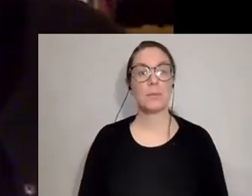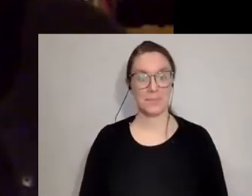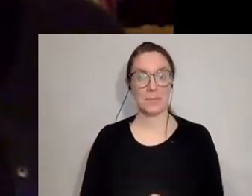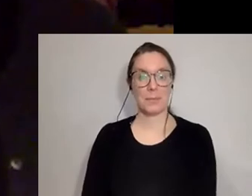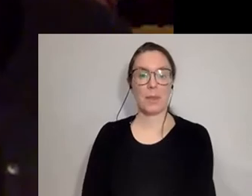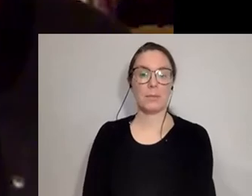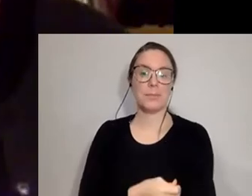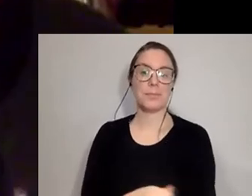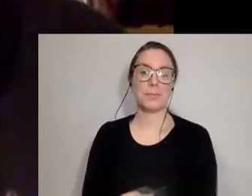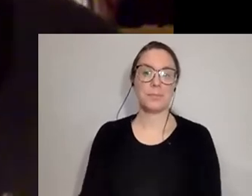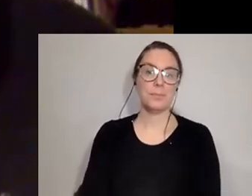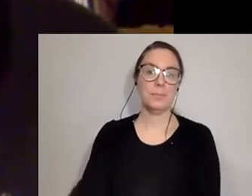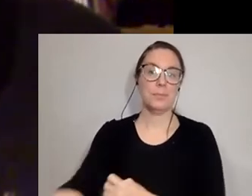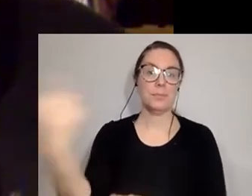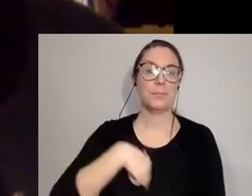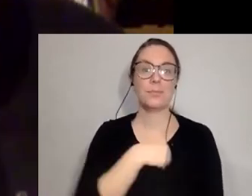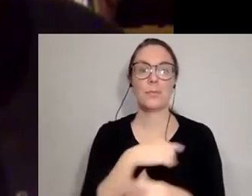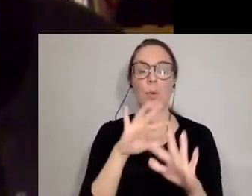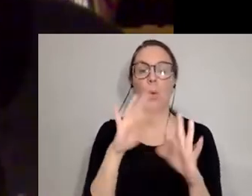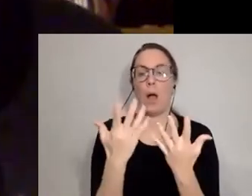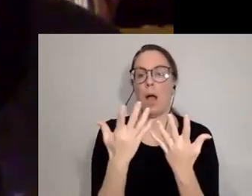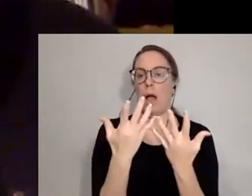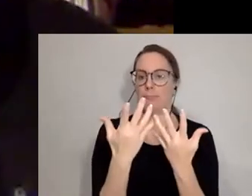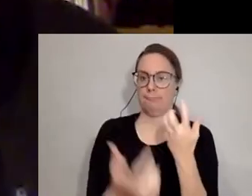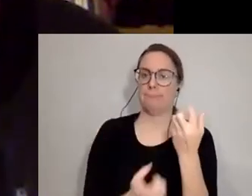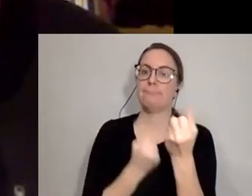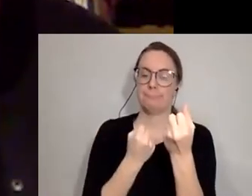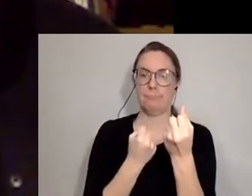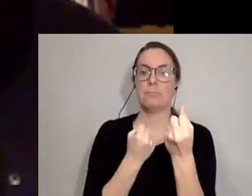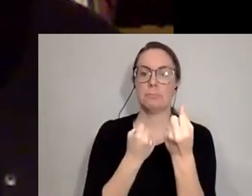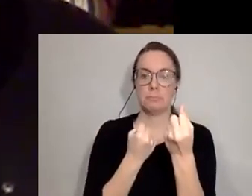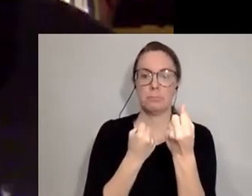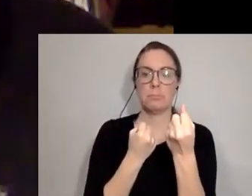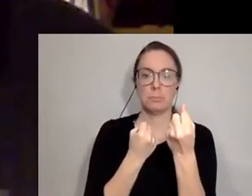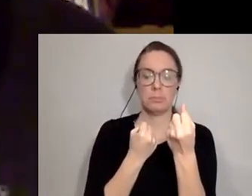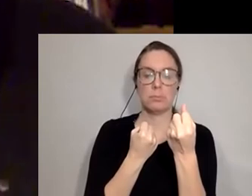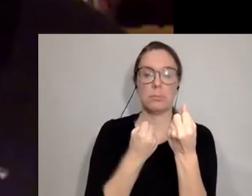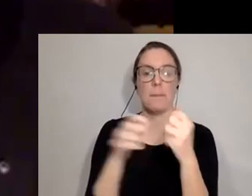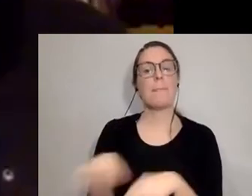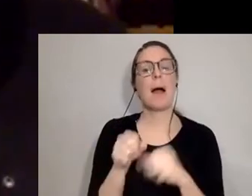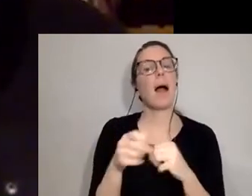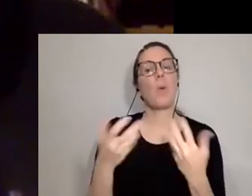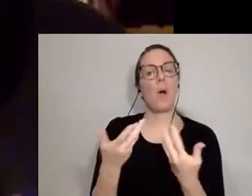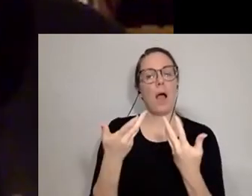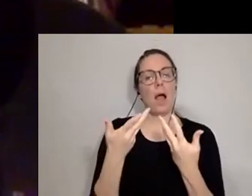va s'appuyer sur une pédagogie à la fois coopérative et professionnalisante, pardon, donc les étudiants ont